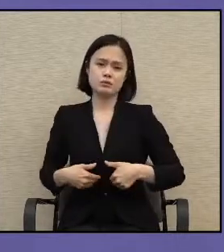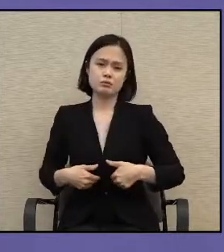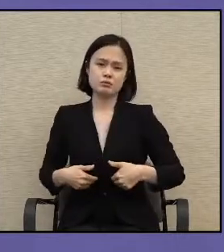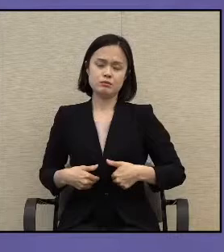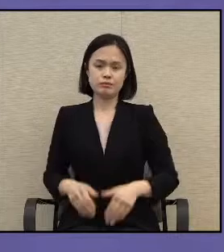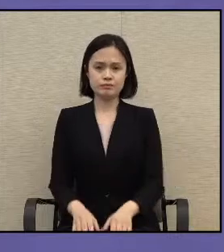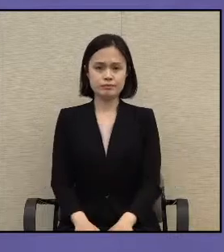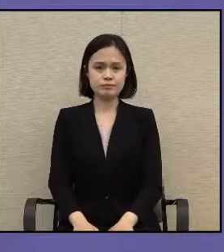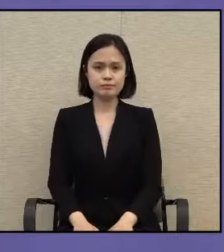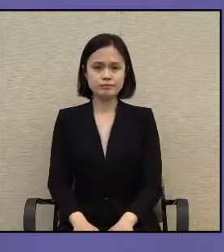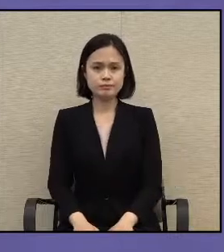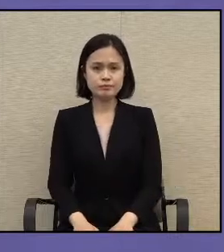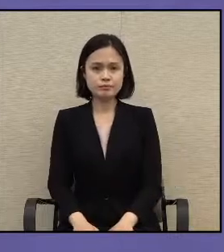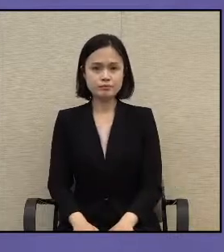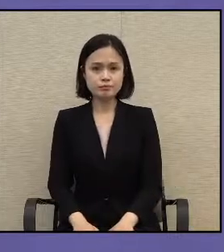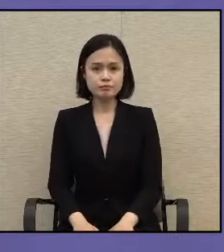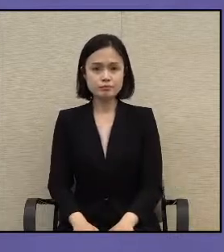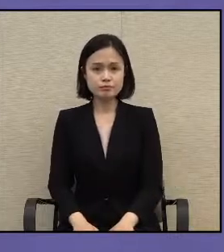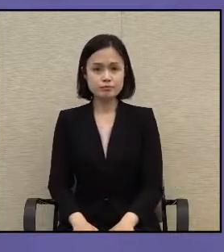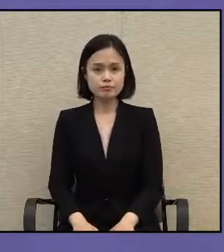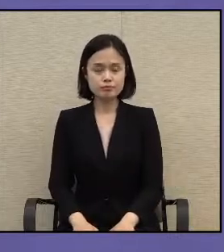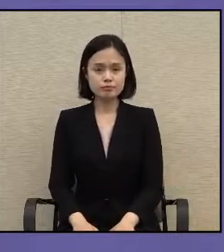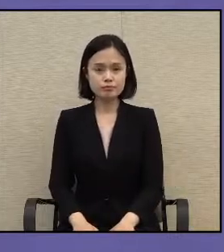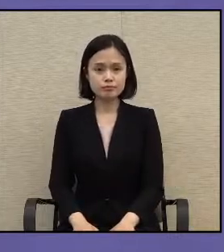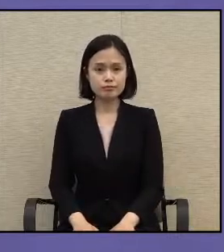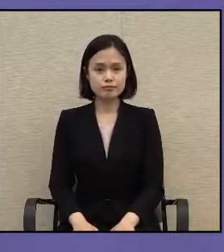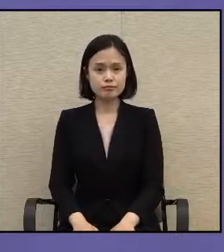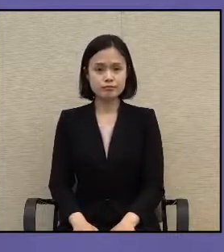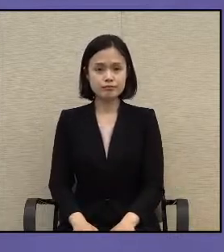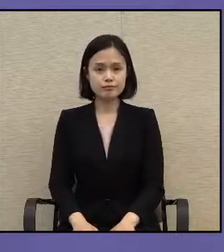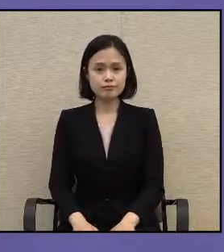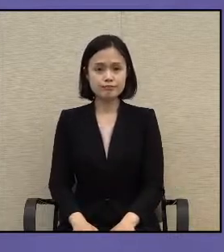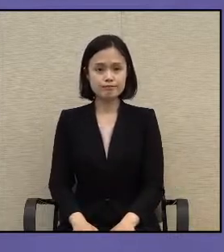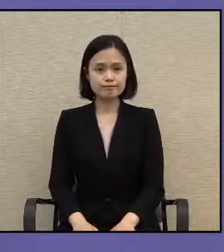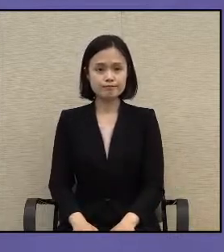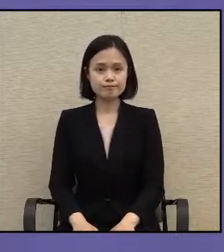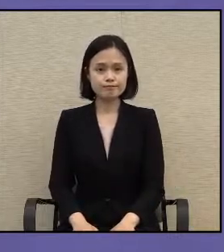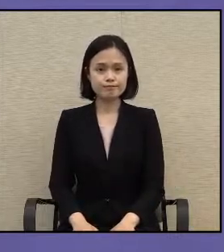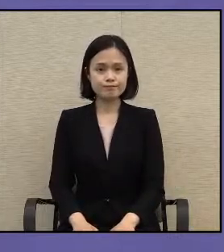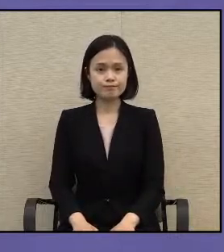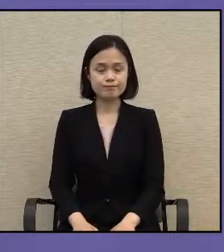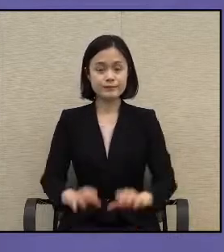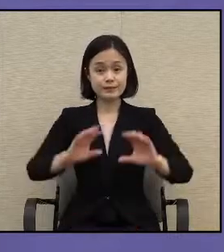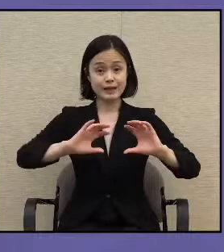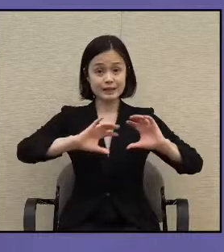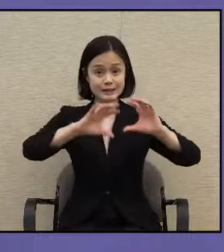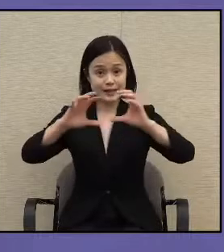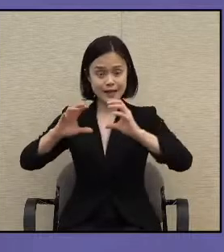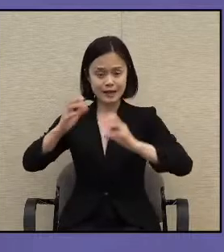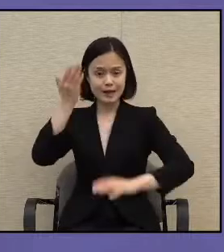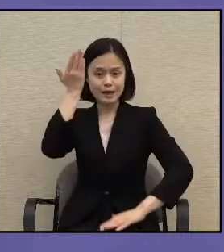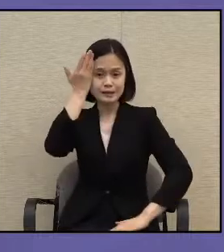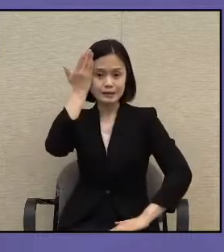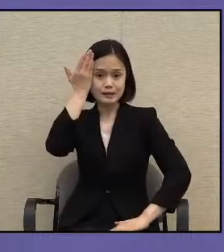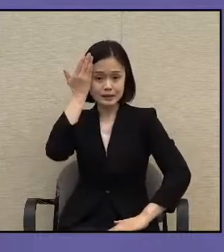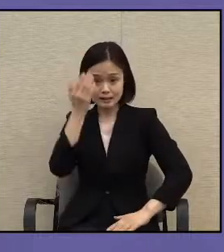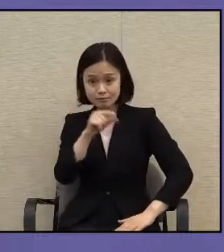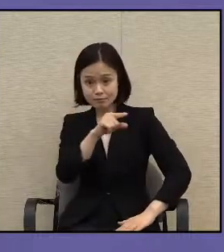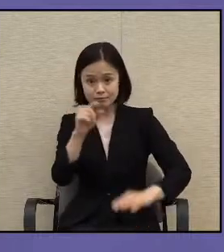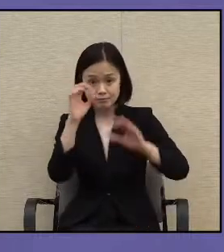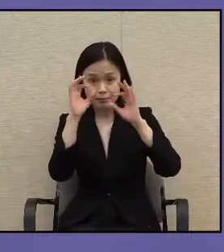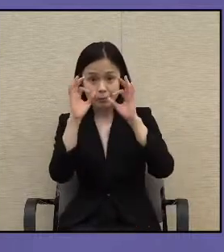이렇게 세계적으로 이렇게 보편적으로 우리가 달성한 지식이었었고, 이 부분들을 이제 어떻게 이제